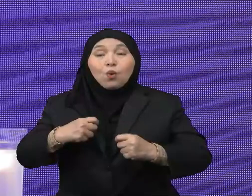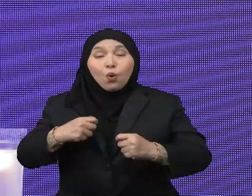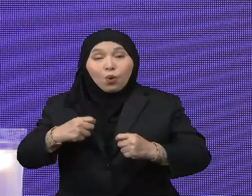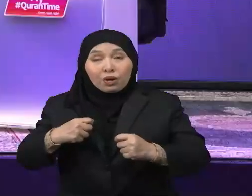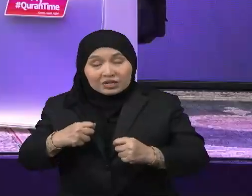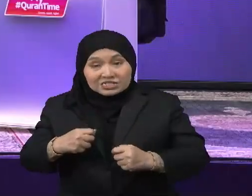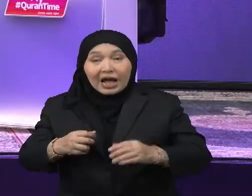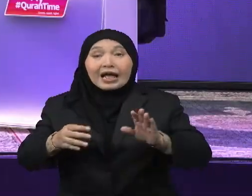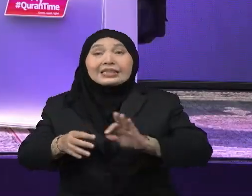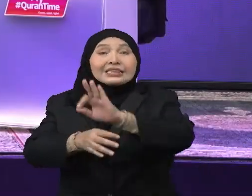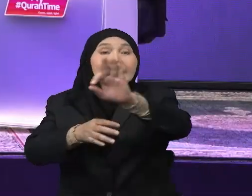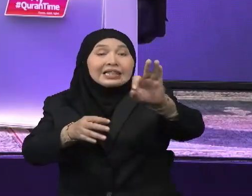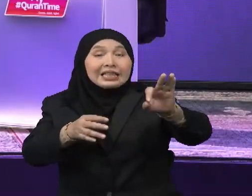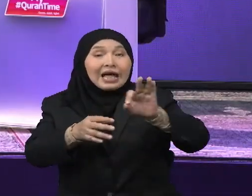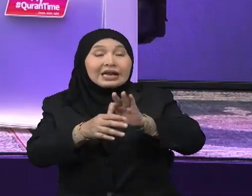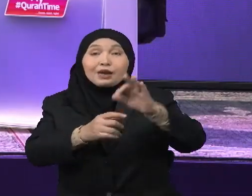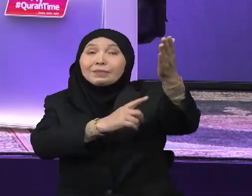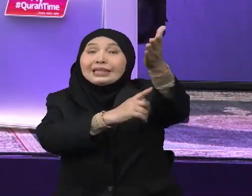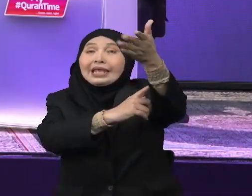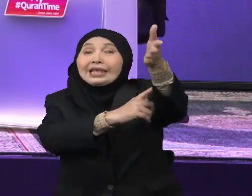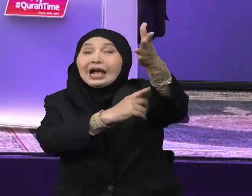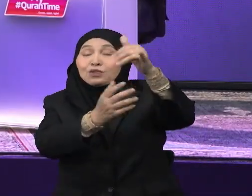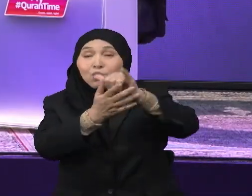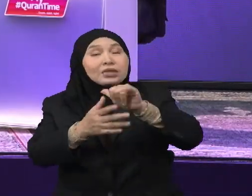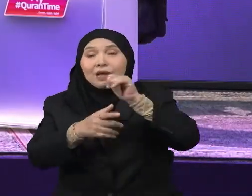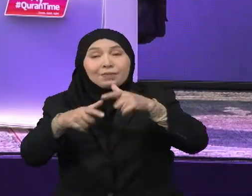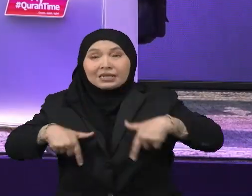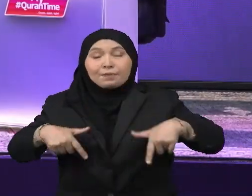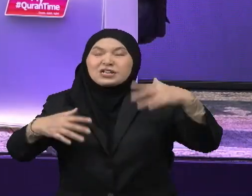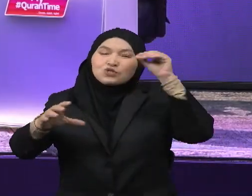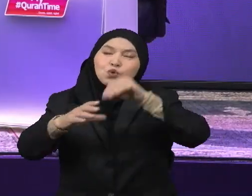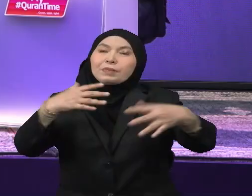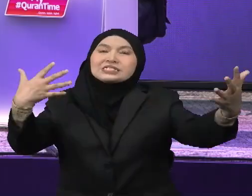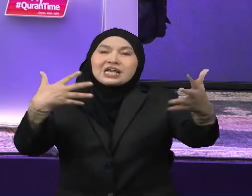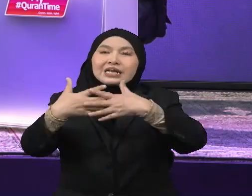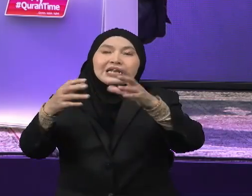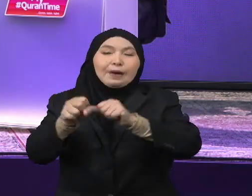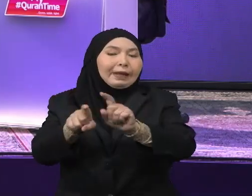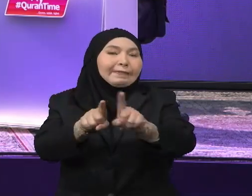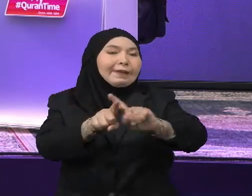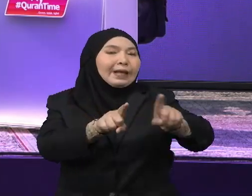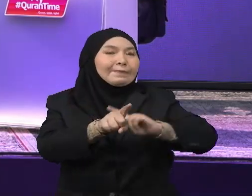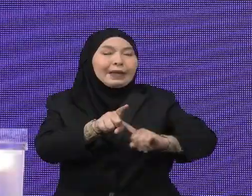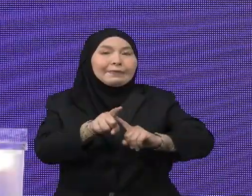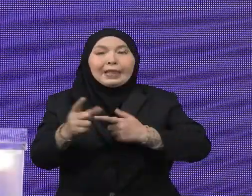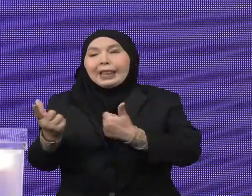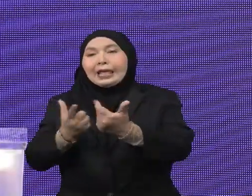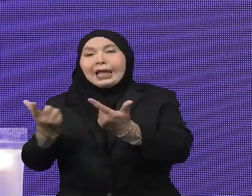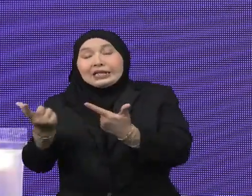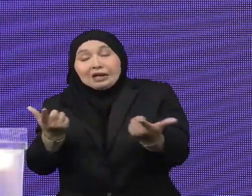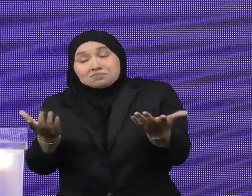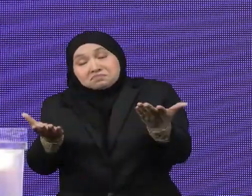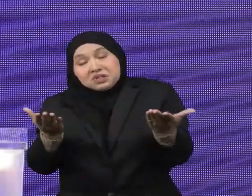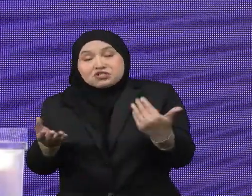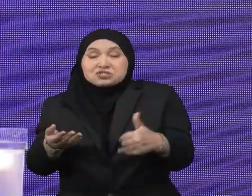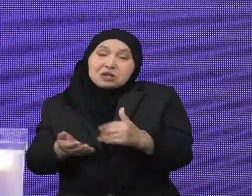dataran Medika tuh Rasanya tak berani banget ya tapi kalau di masuk dalam penjara itu dapat pula macam-macam treatment mungkin bagi